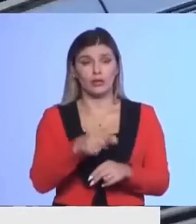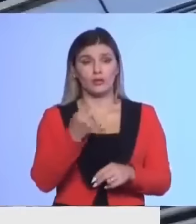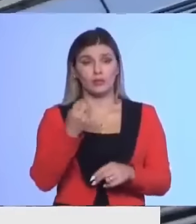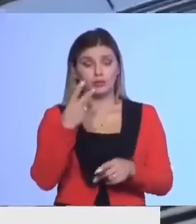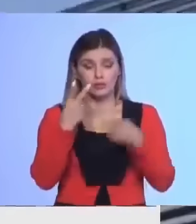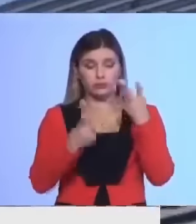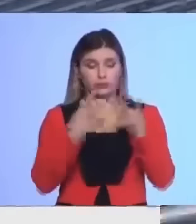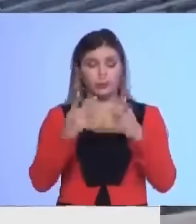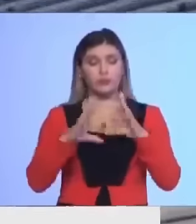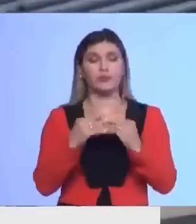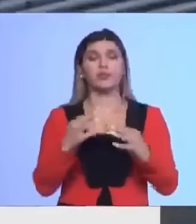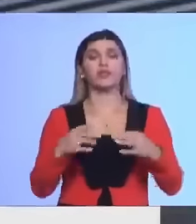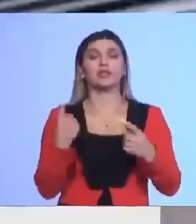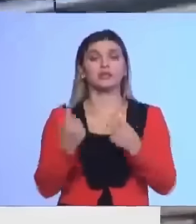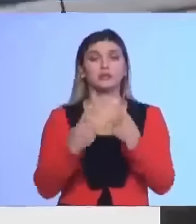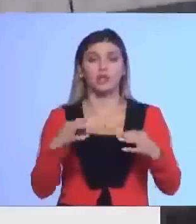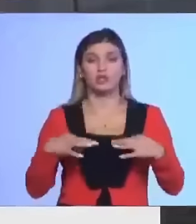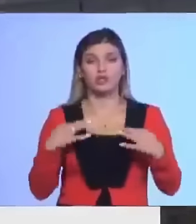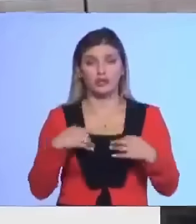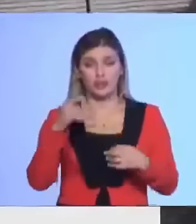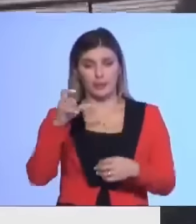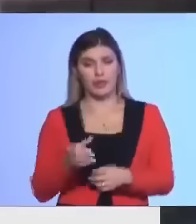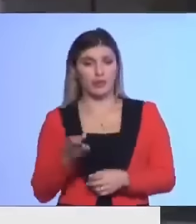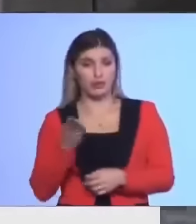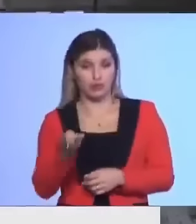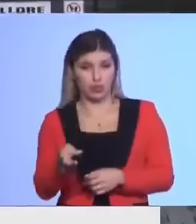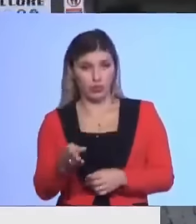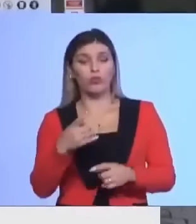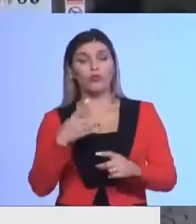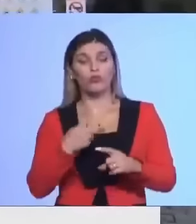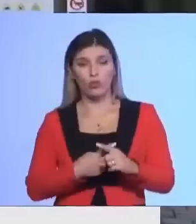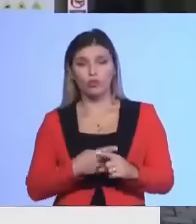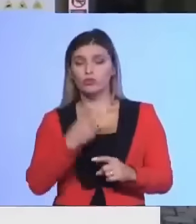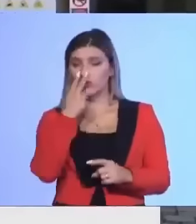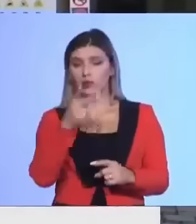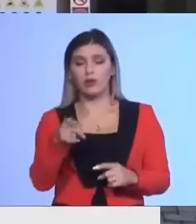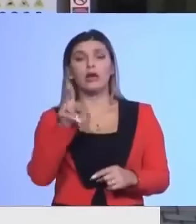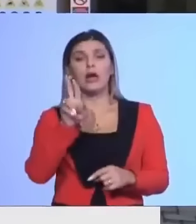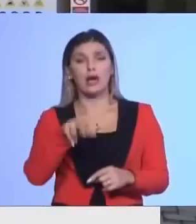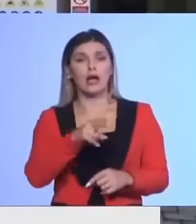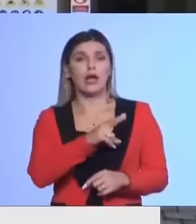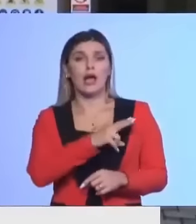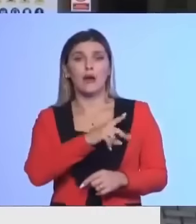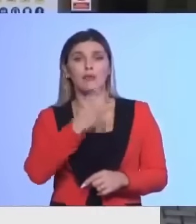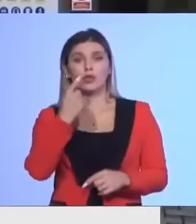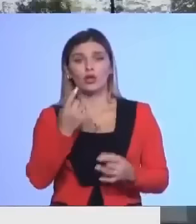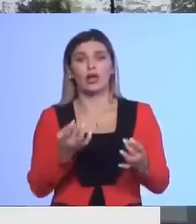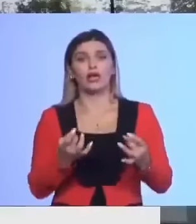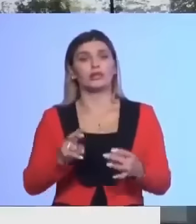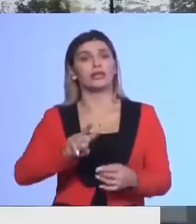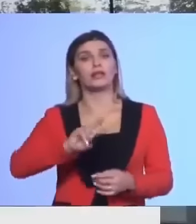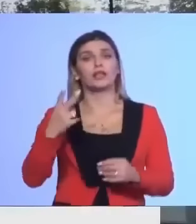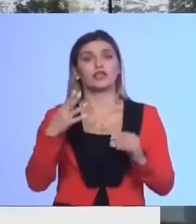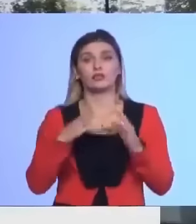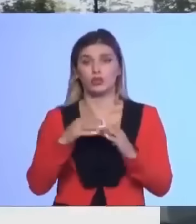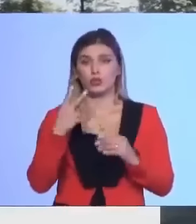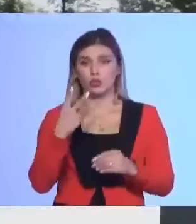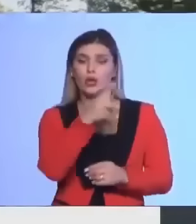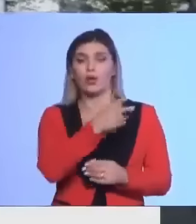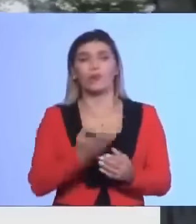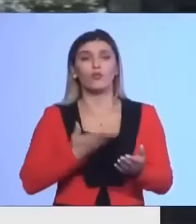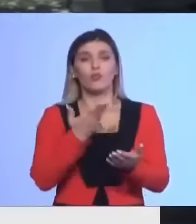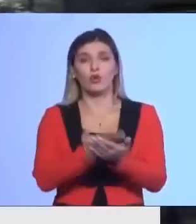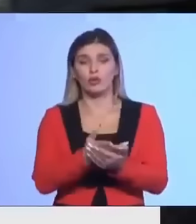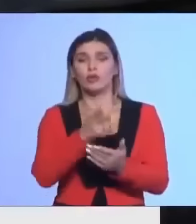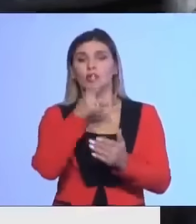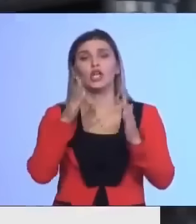marrë parasysh gjendjen shëndetësore të pandehurit, si dhe faktin se ai ka edhe një adresë tjetër të vendbanimit, ka propozuar masën